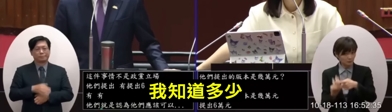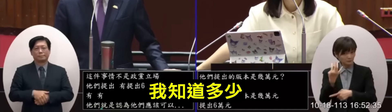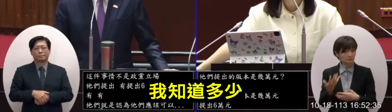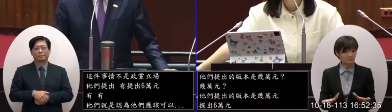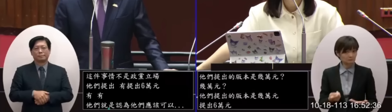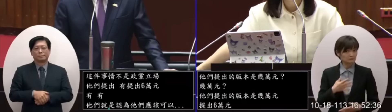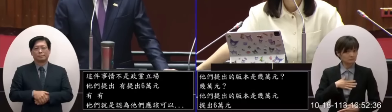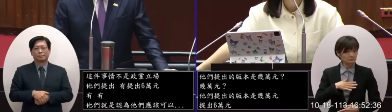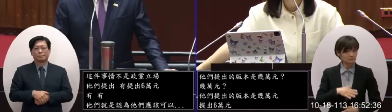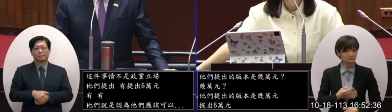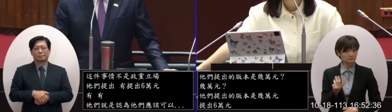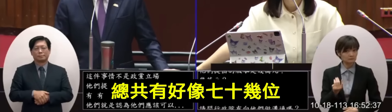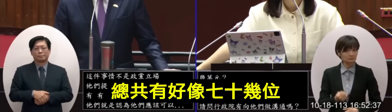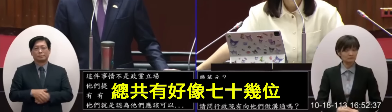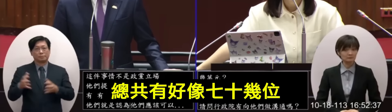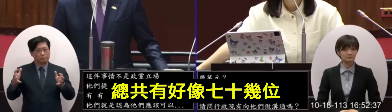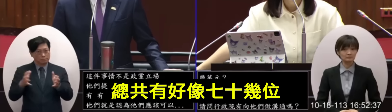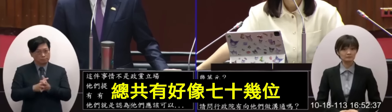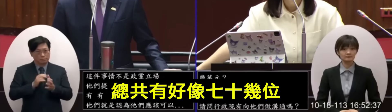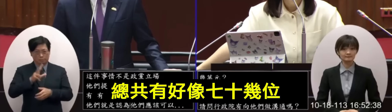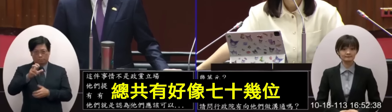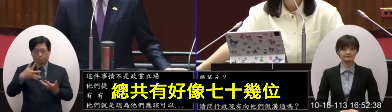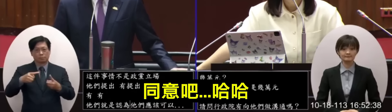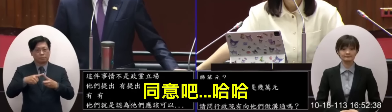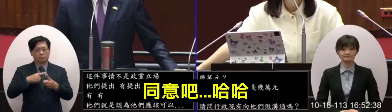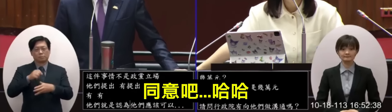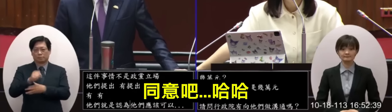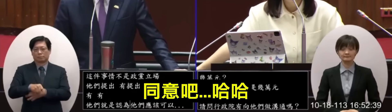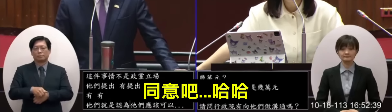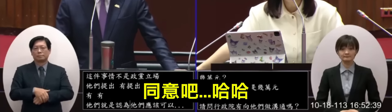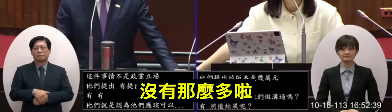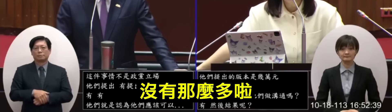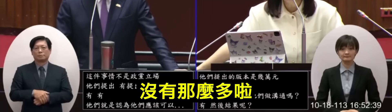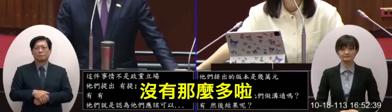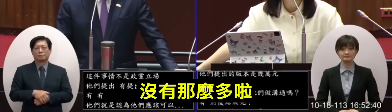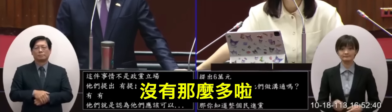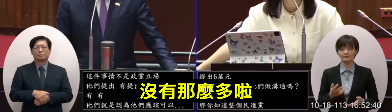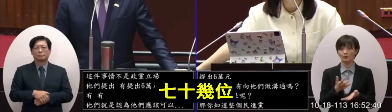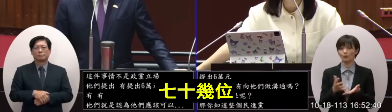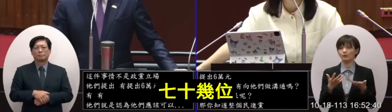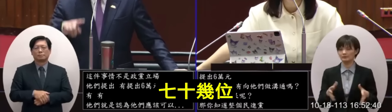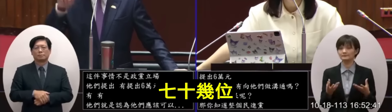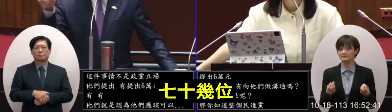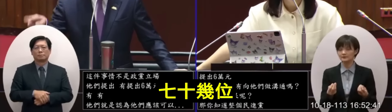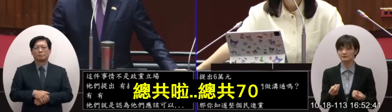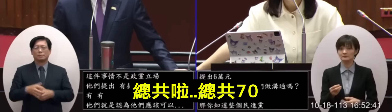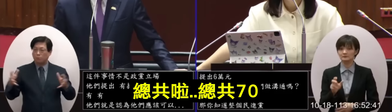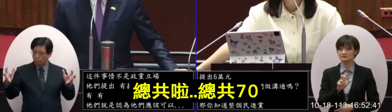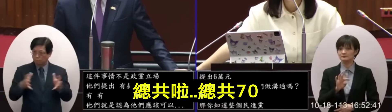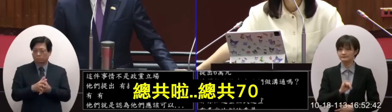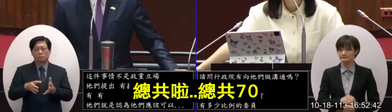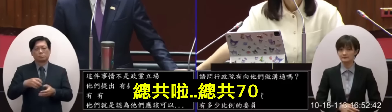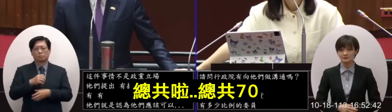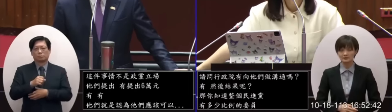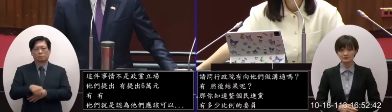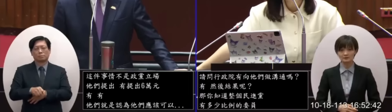多少？ 总共有好像70几位同意吧。 没有那么多啦，70几位。